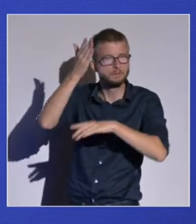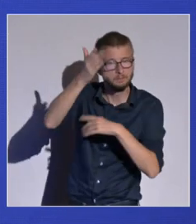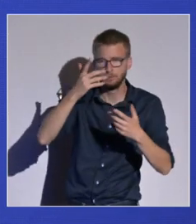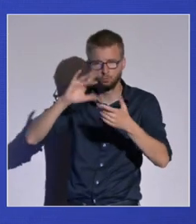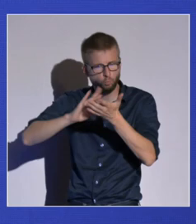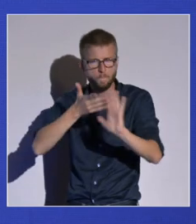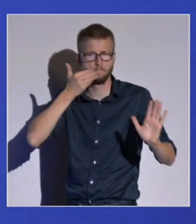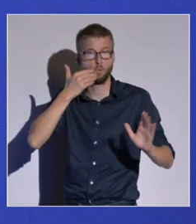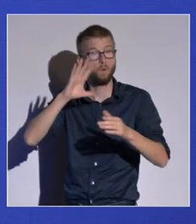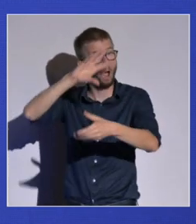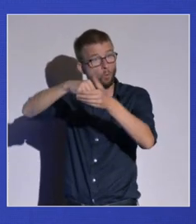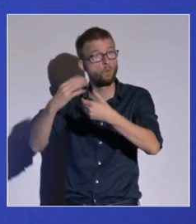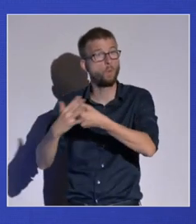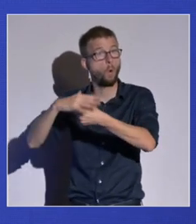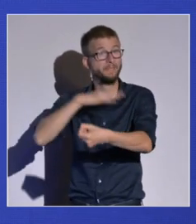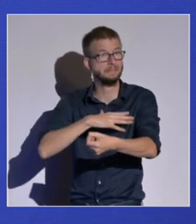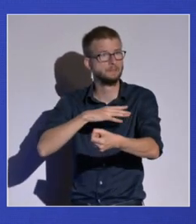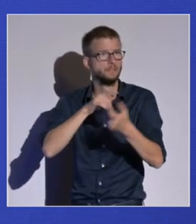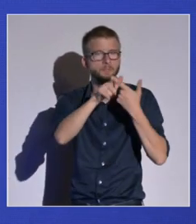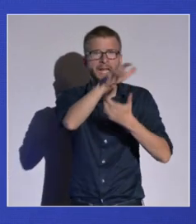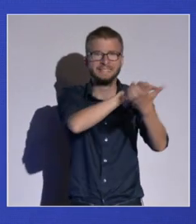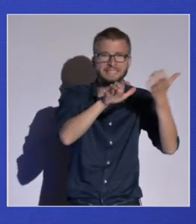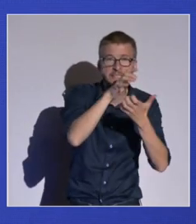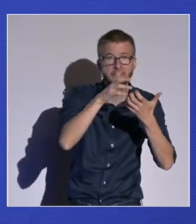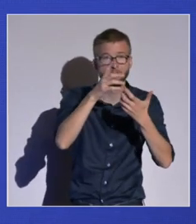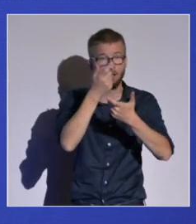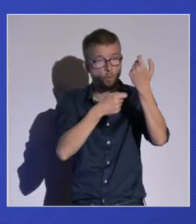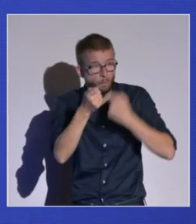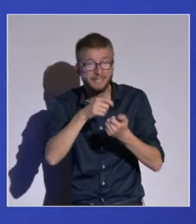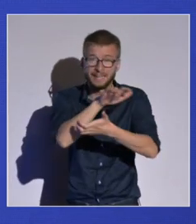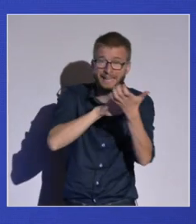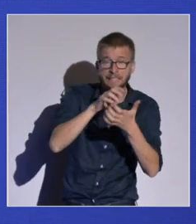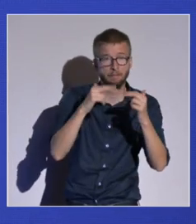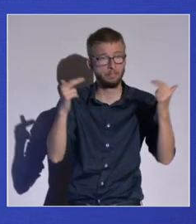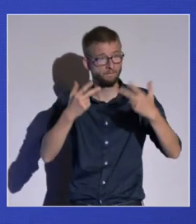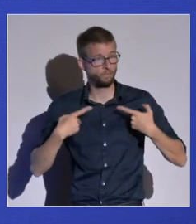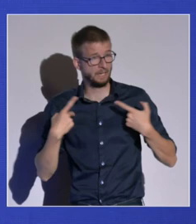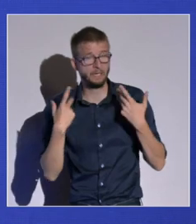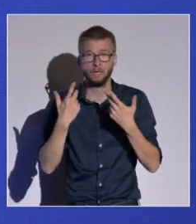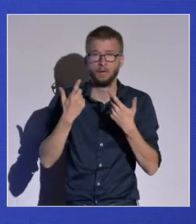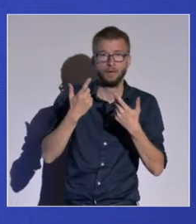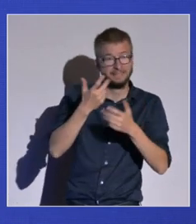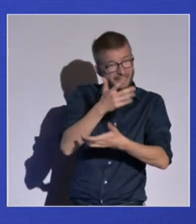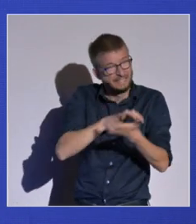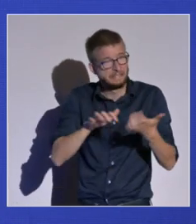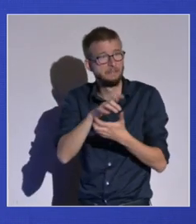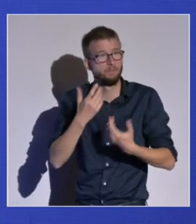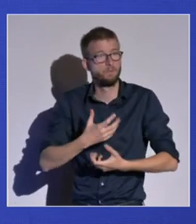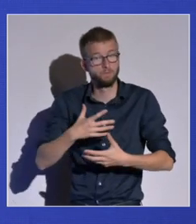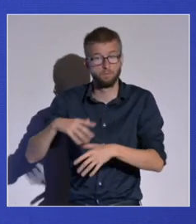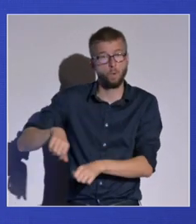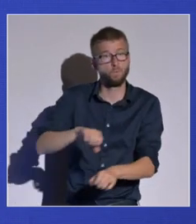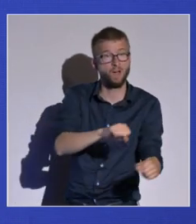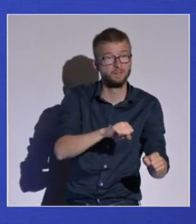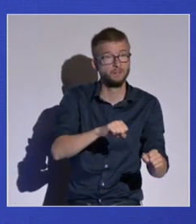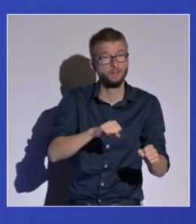l'immigration. C'est la crise économique, c'est la crise du niveau de vie, c'est la crise de l'emploi, et c'est une immigration